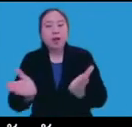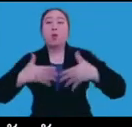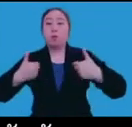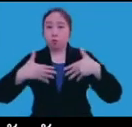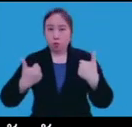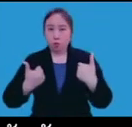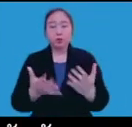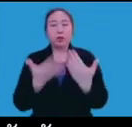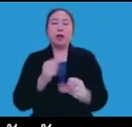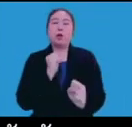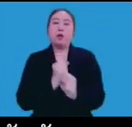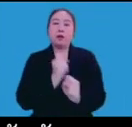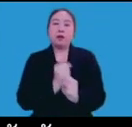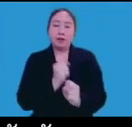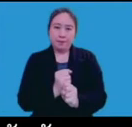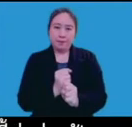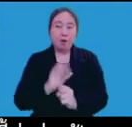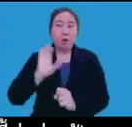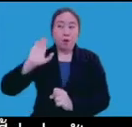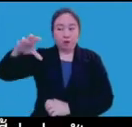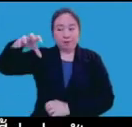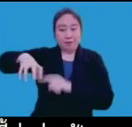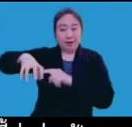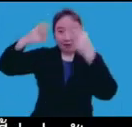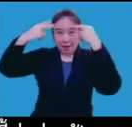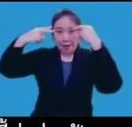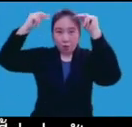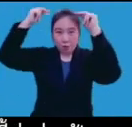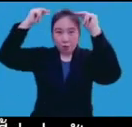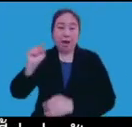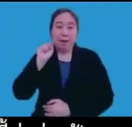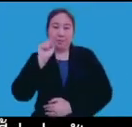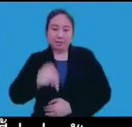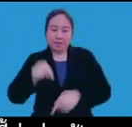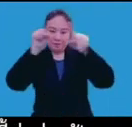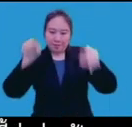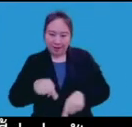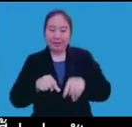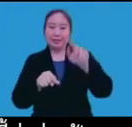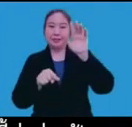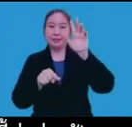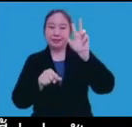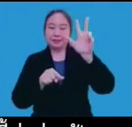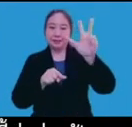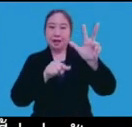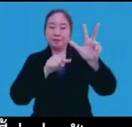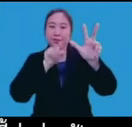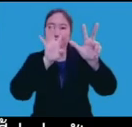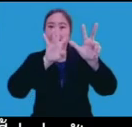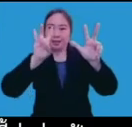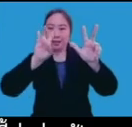ะเราก็จะดำเนินการตามคำสั่งสำนักนายกรัฐมนตรีที่347ทับ